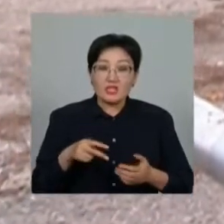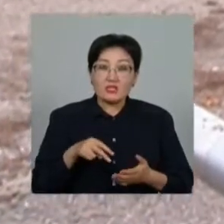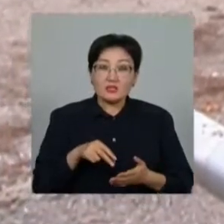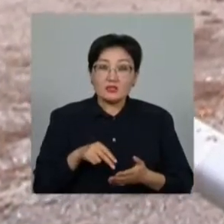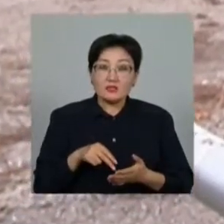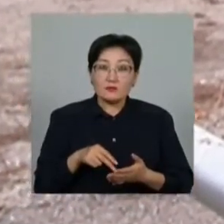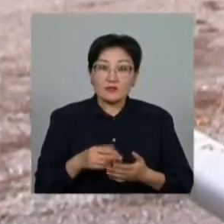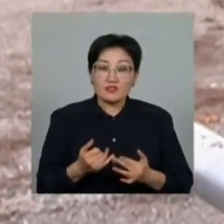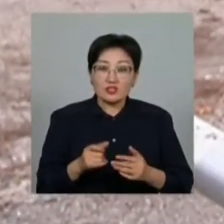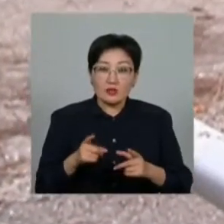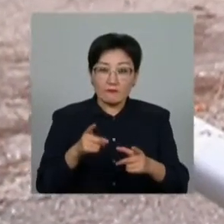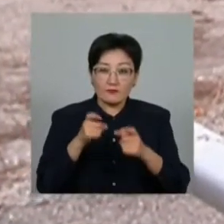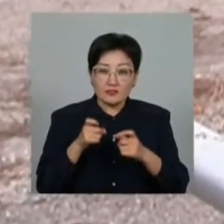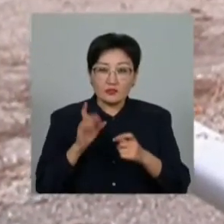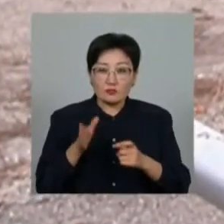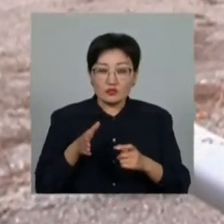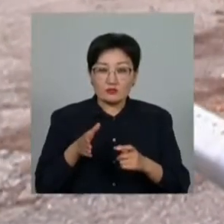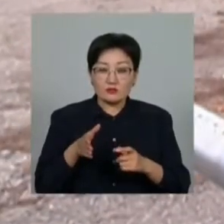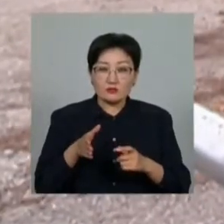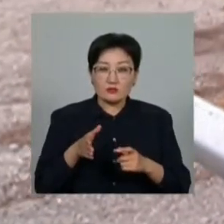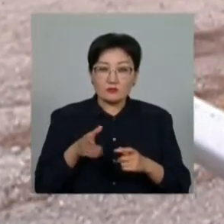сейчас выстрел будет